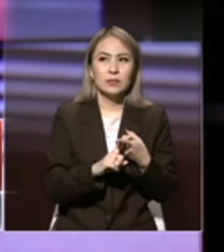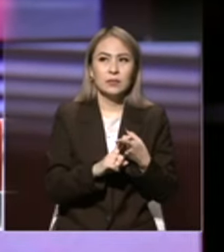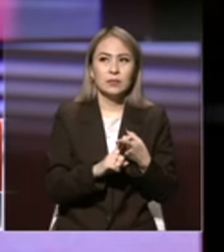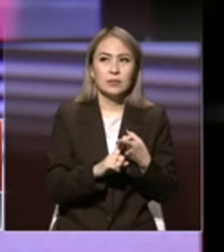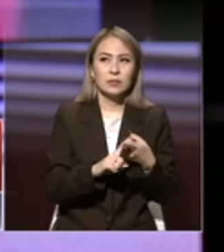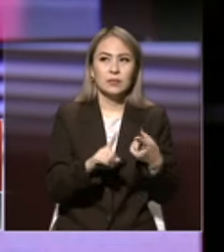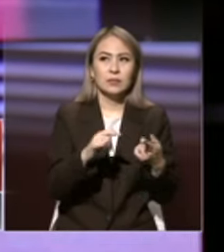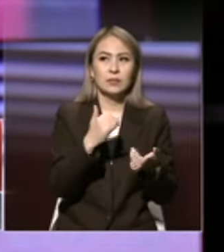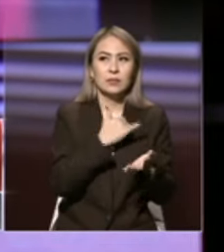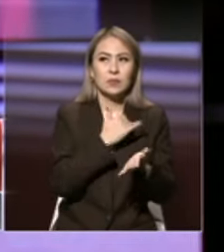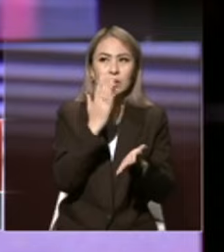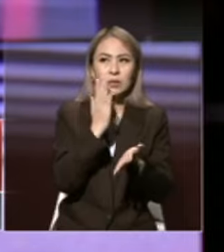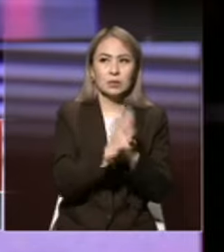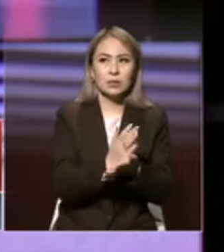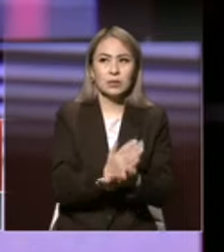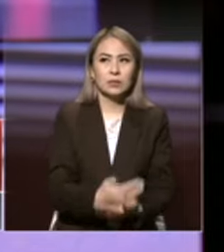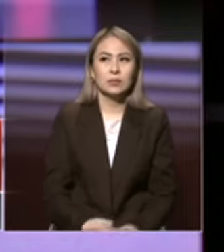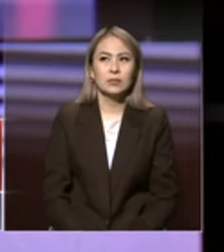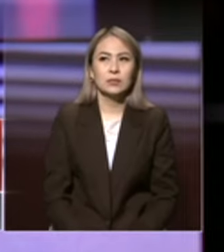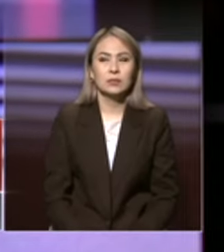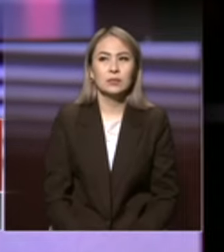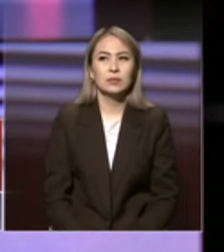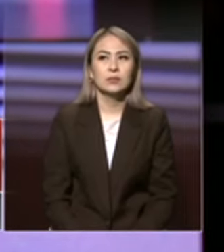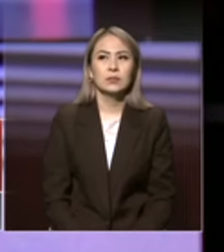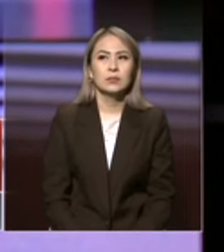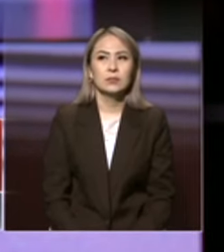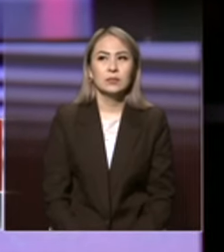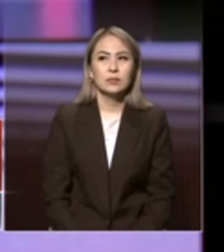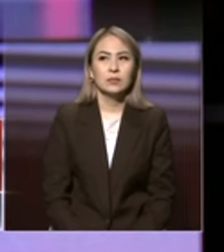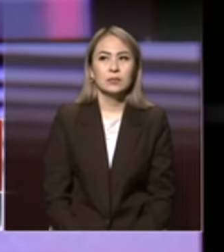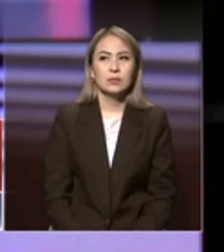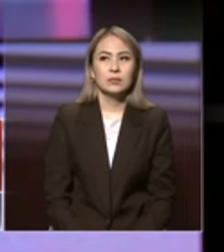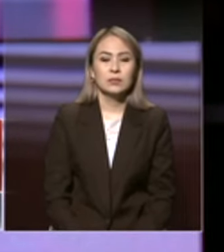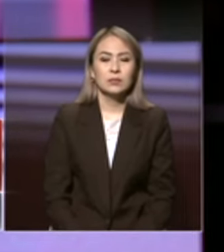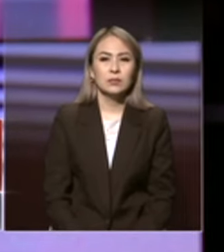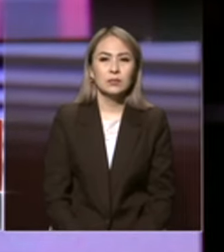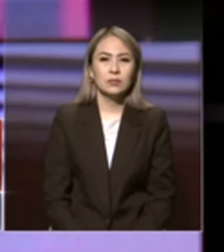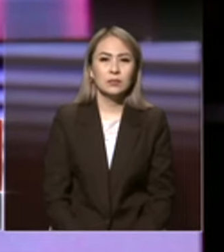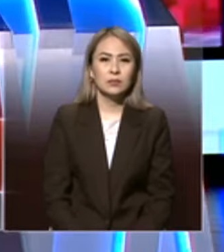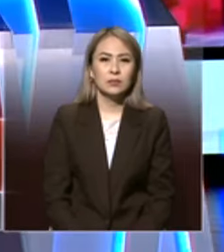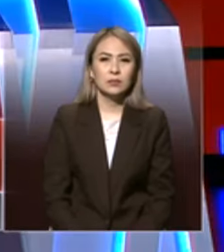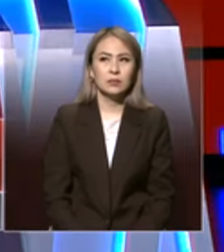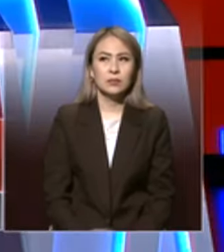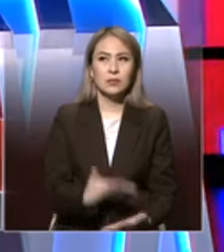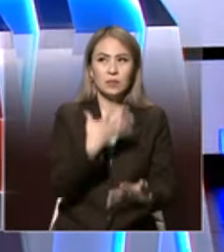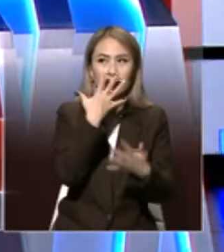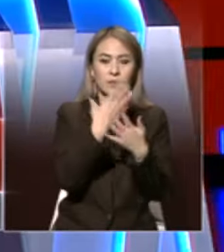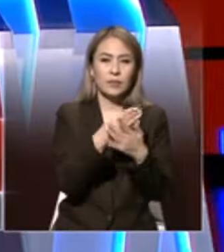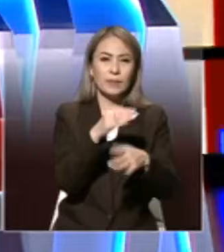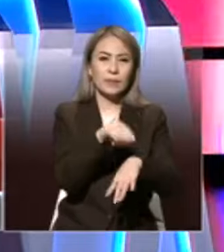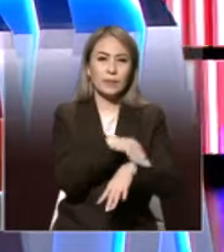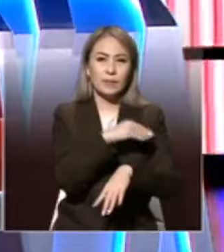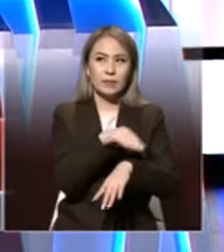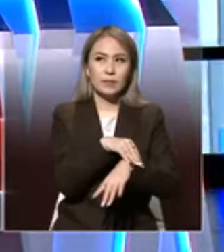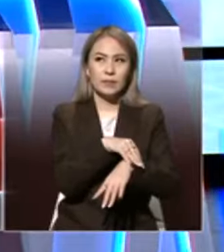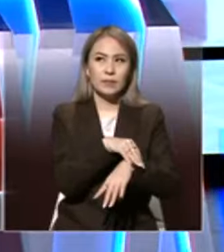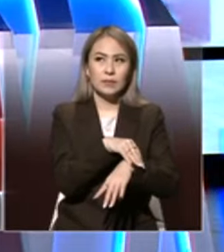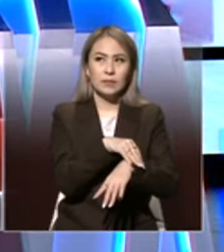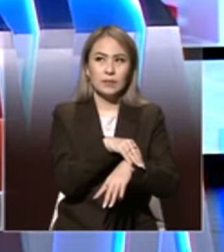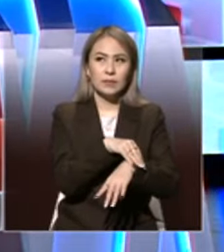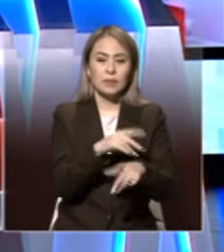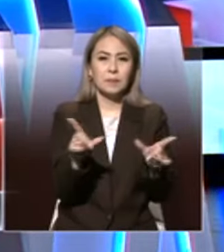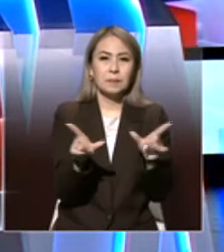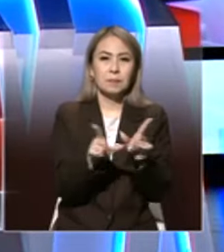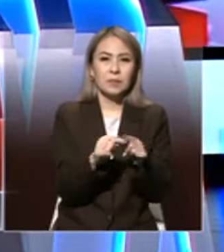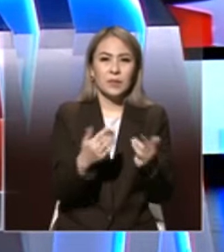Ондай жағдайлар бізде бар. Қалай? Мысалға өзінің әйеліне немесе де сожитель деп